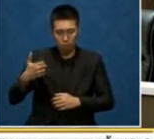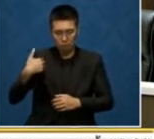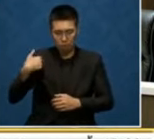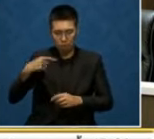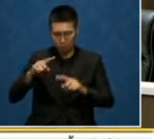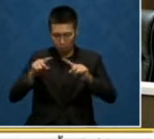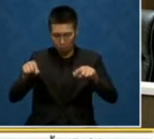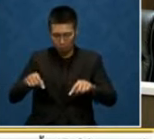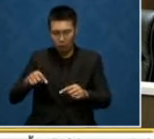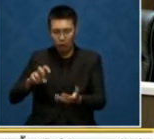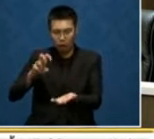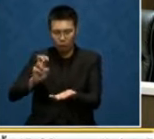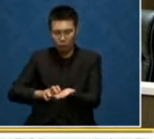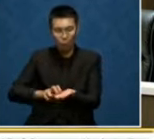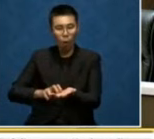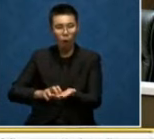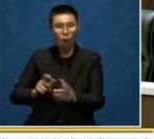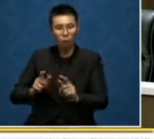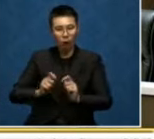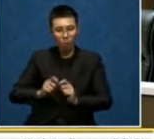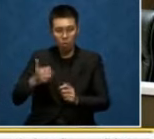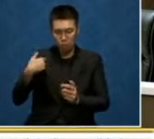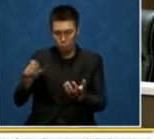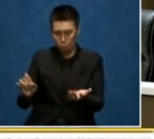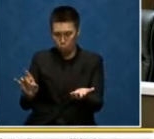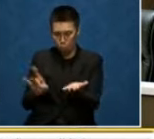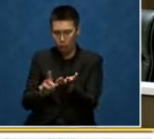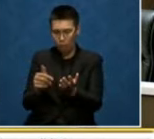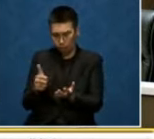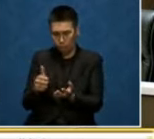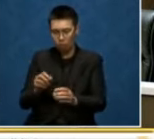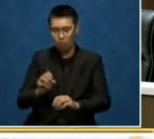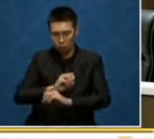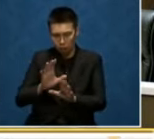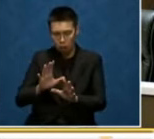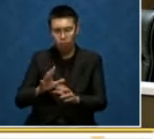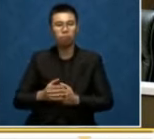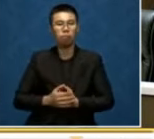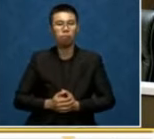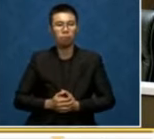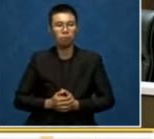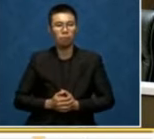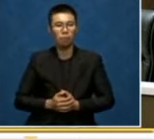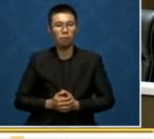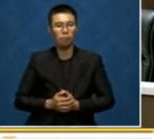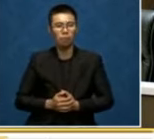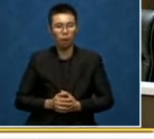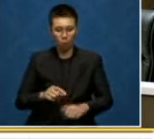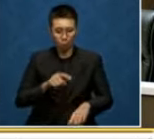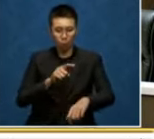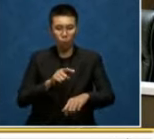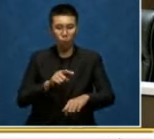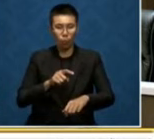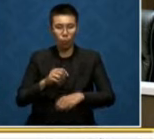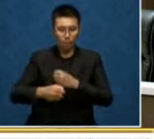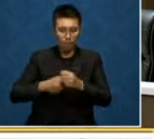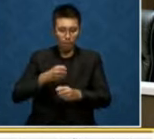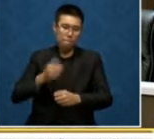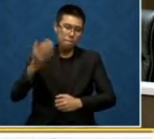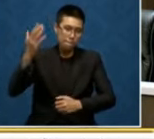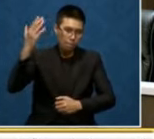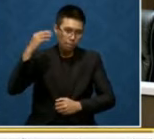ไปด้วยความมีคุณภาพและโปร่งใสนะครับท่านประธานครับในช่วงเวลา 10ปีที่ผ่าน